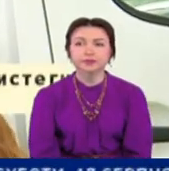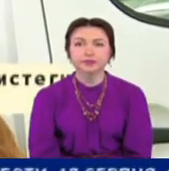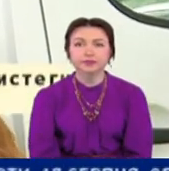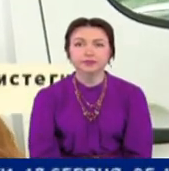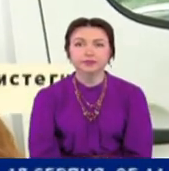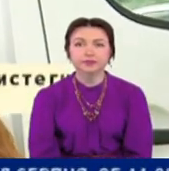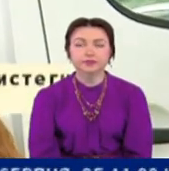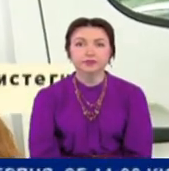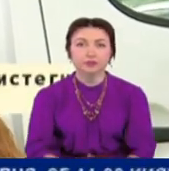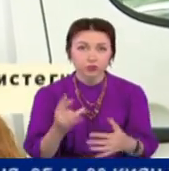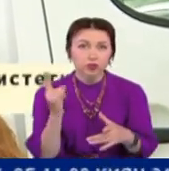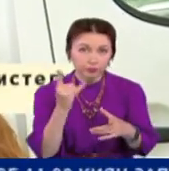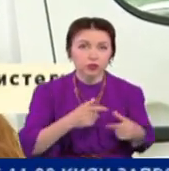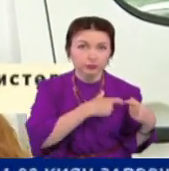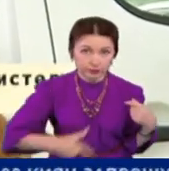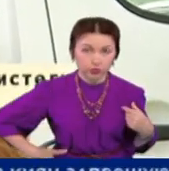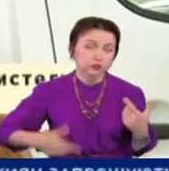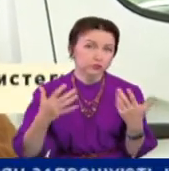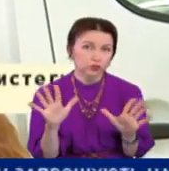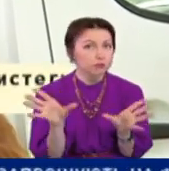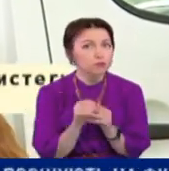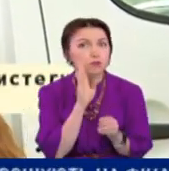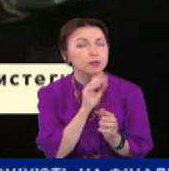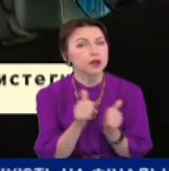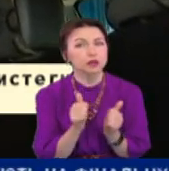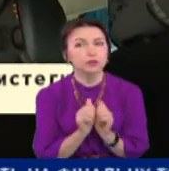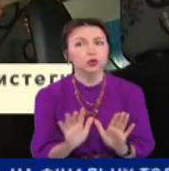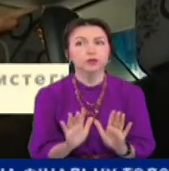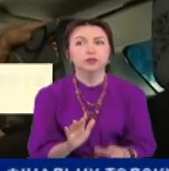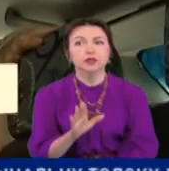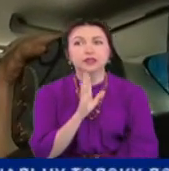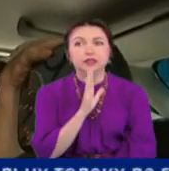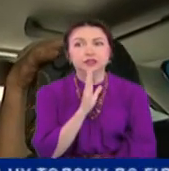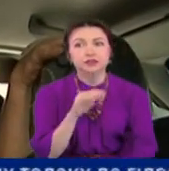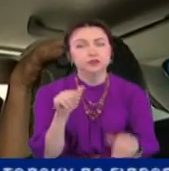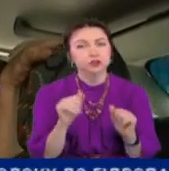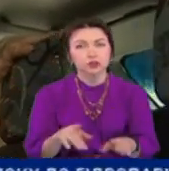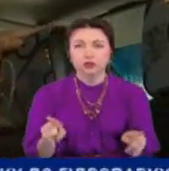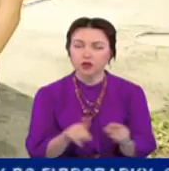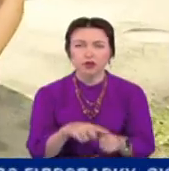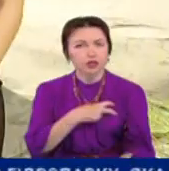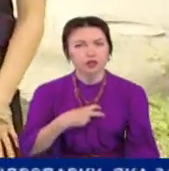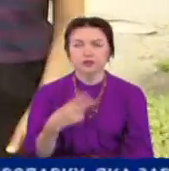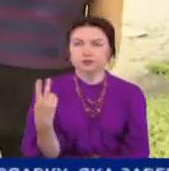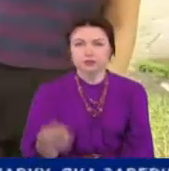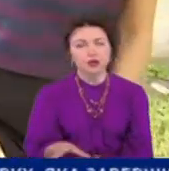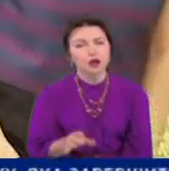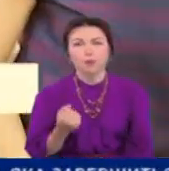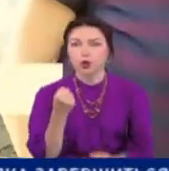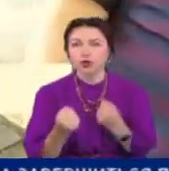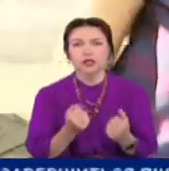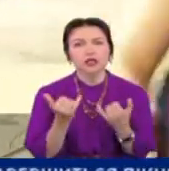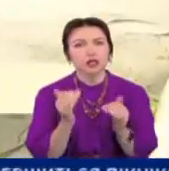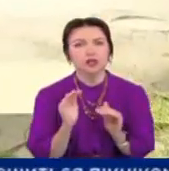При чому. Це якщо мама, мама рядом. Та Ольга вирішує так не ризикувати. Поїздка для дитини